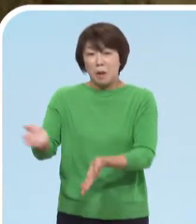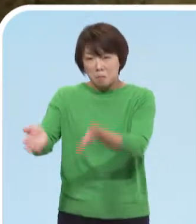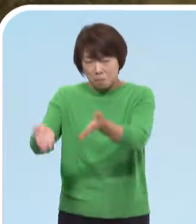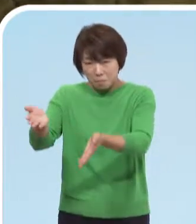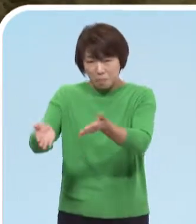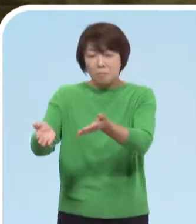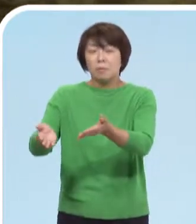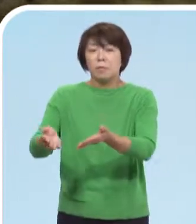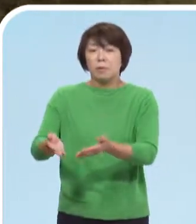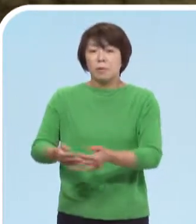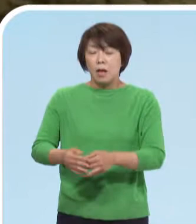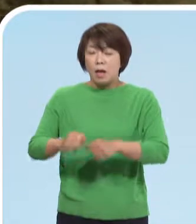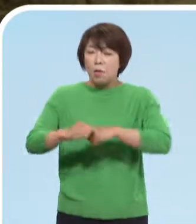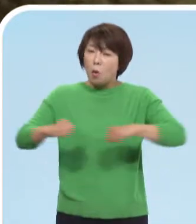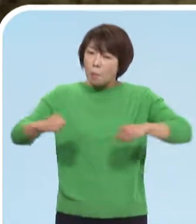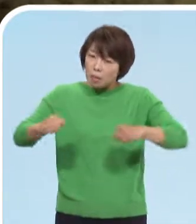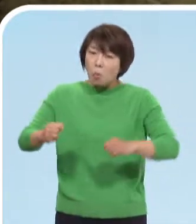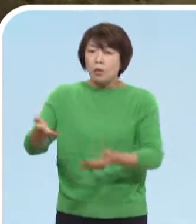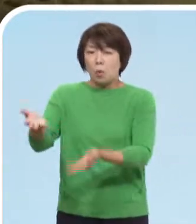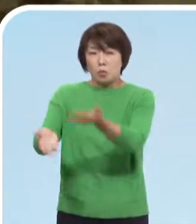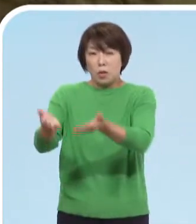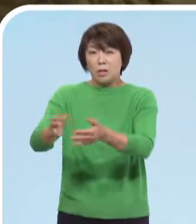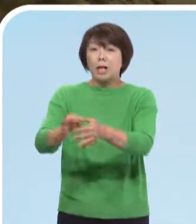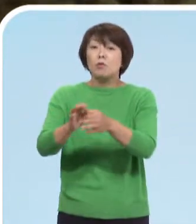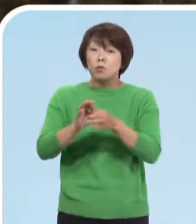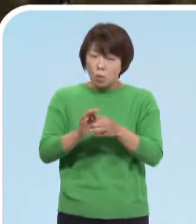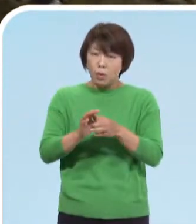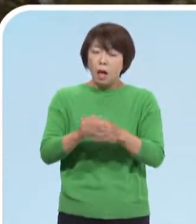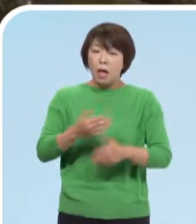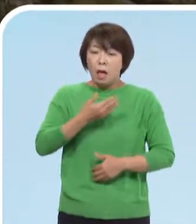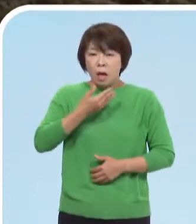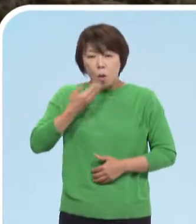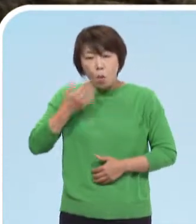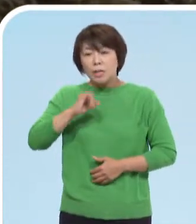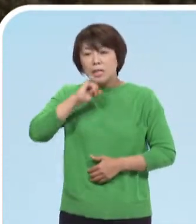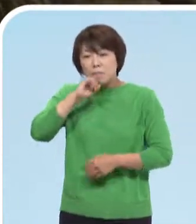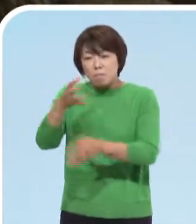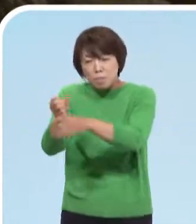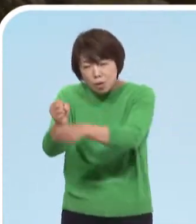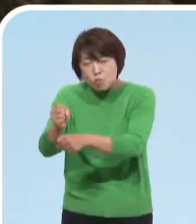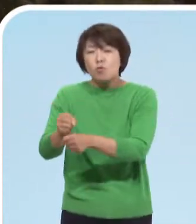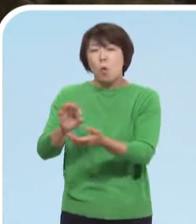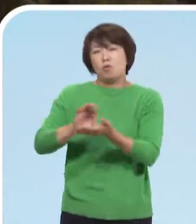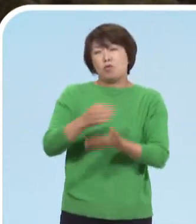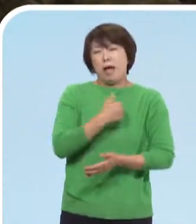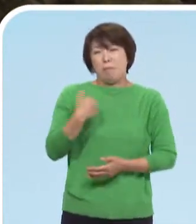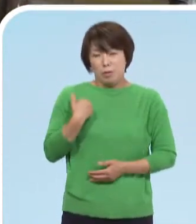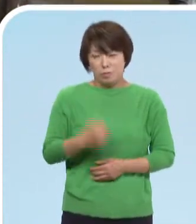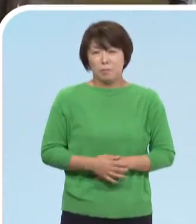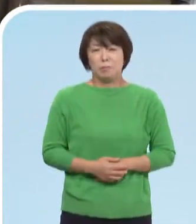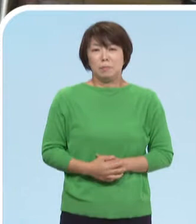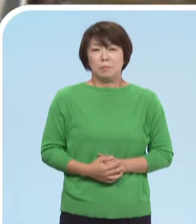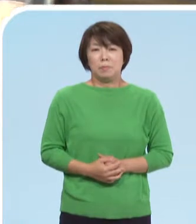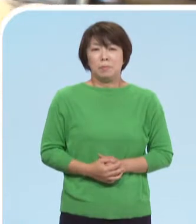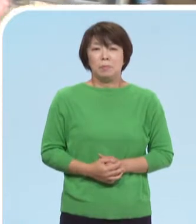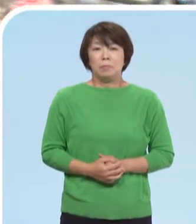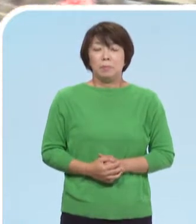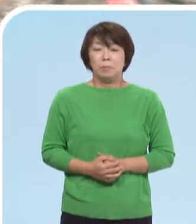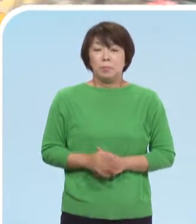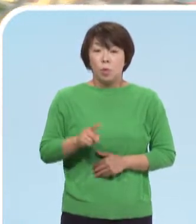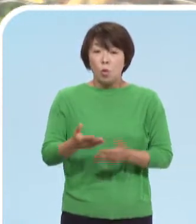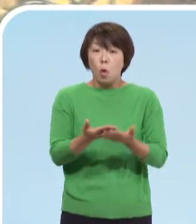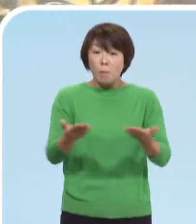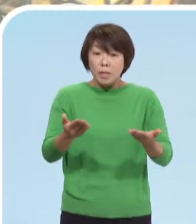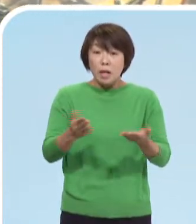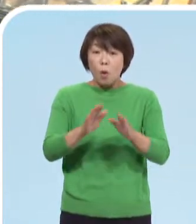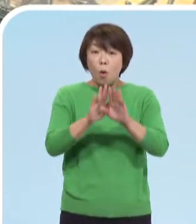ってストレスなくその伸び伸びと育ってるから美味しい生乳を出してくれるんですね。 このお店